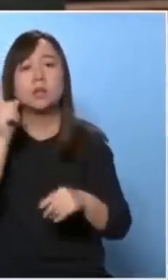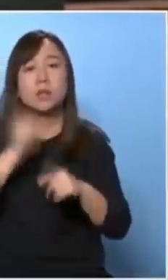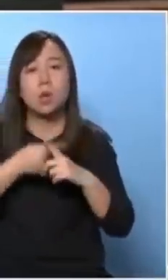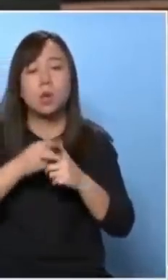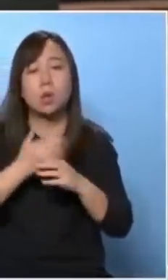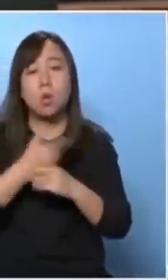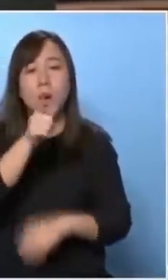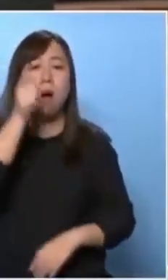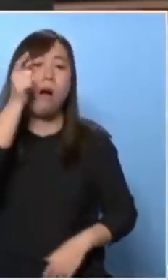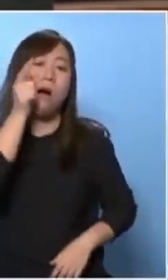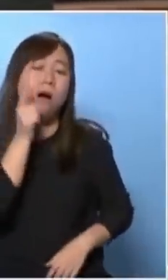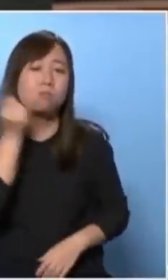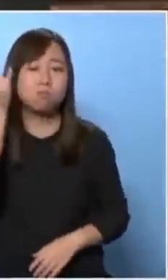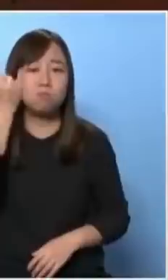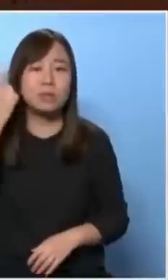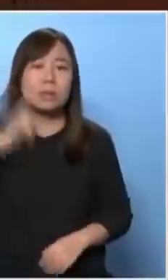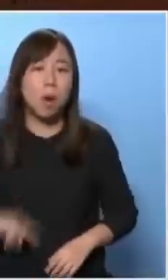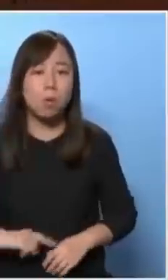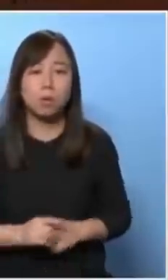知醜啊。